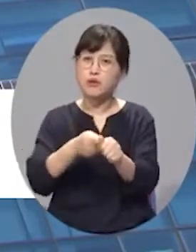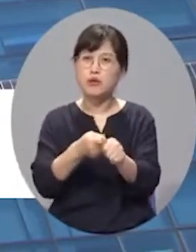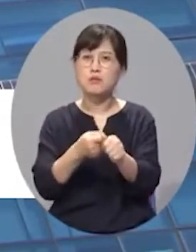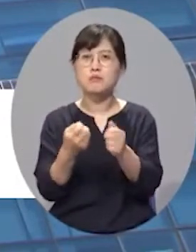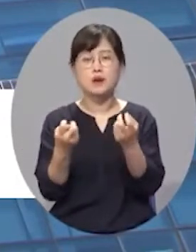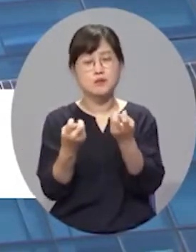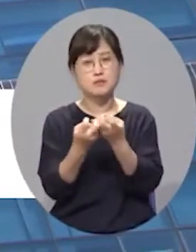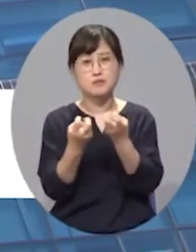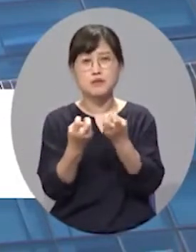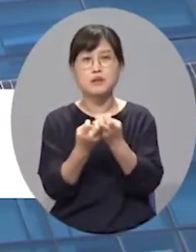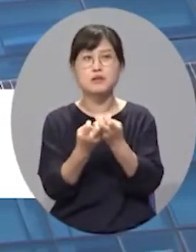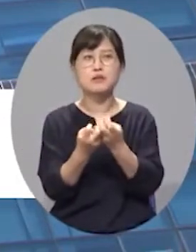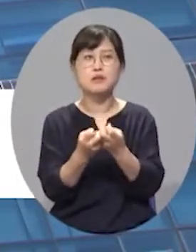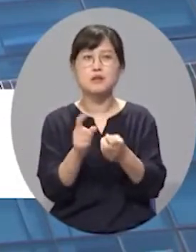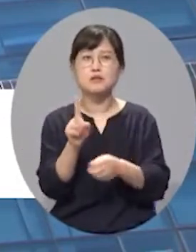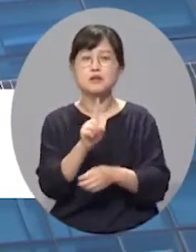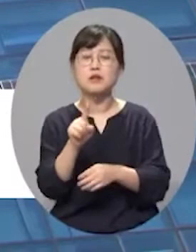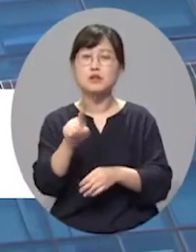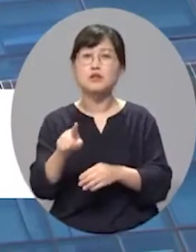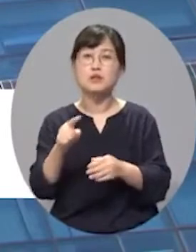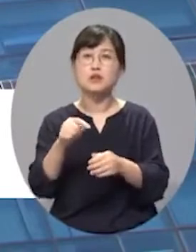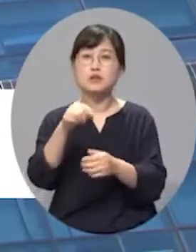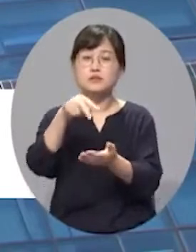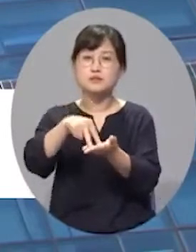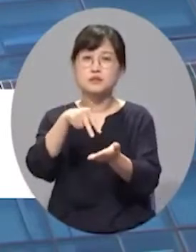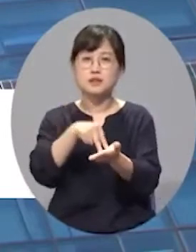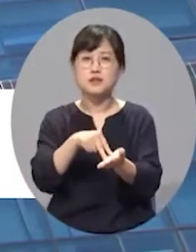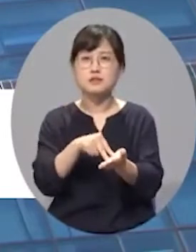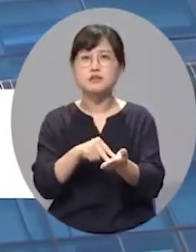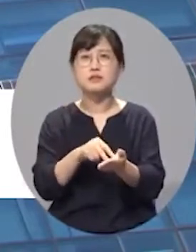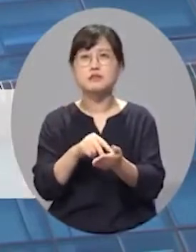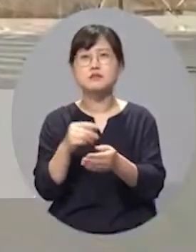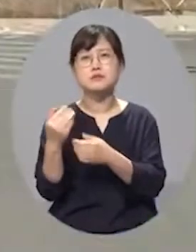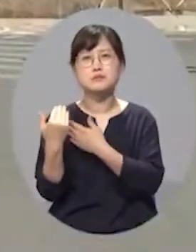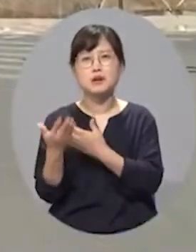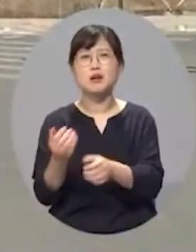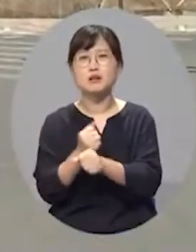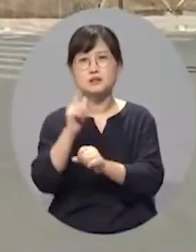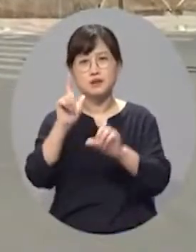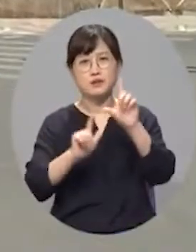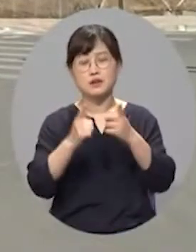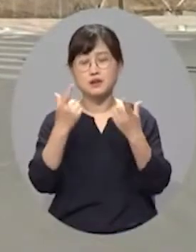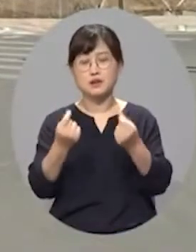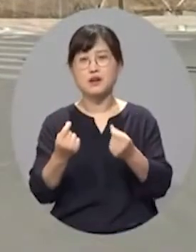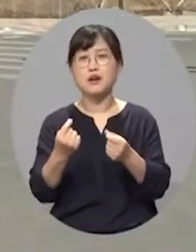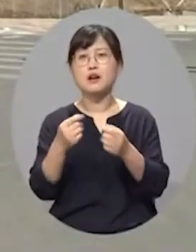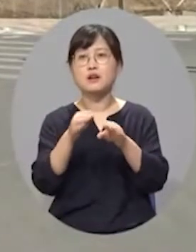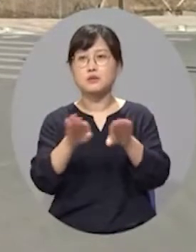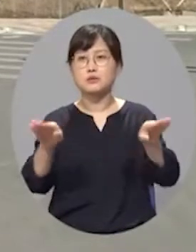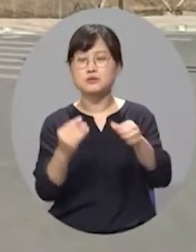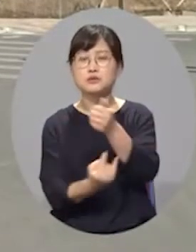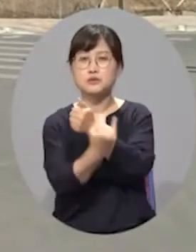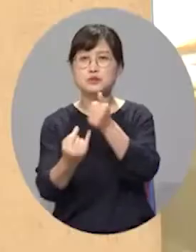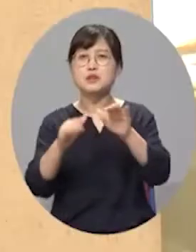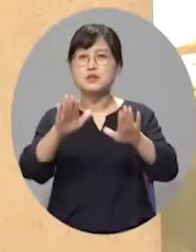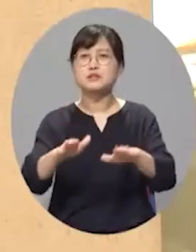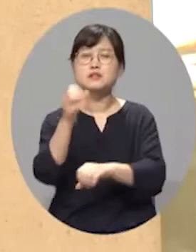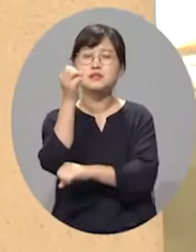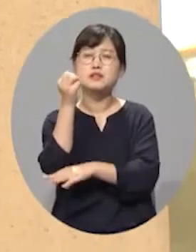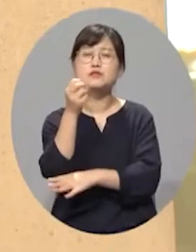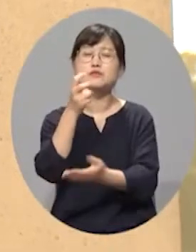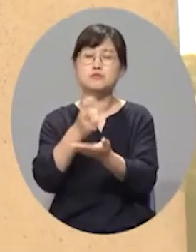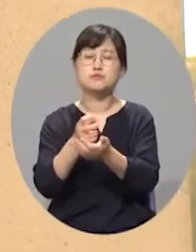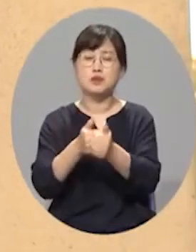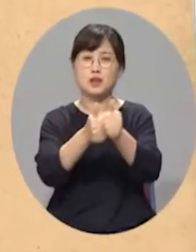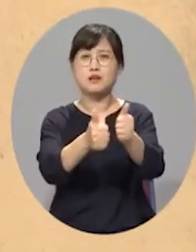수준이 제일 강해요. 그런데 거기서는 공을 확 던져놓은 상태거든요. 하지만 공정위 역시 현행 기준에 따라